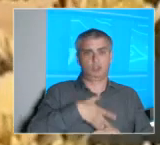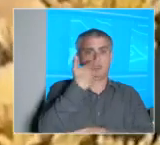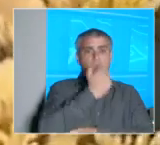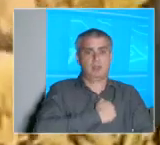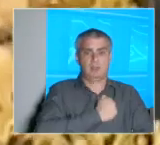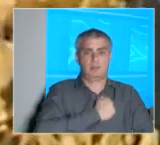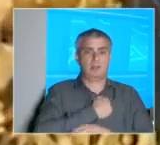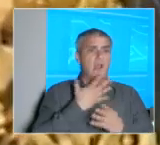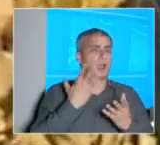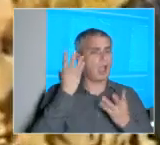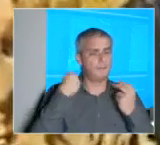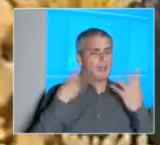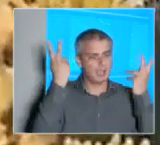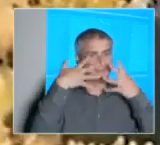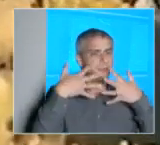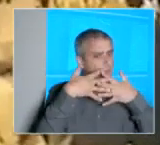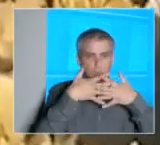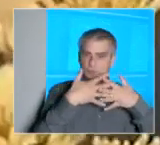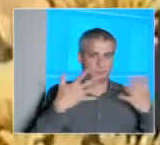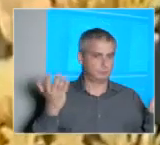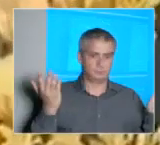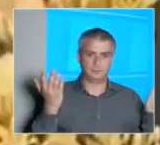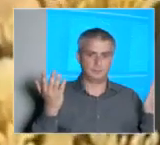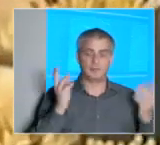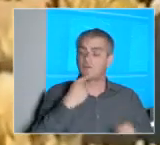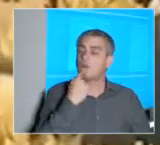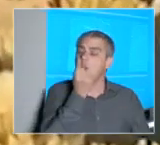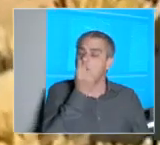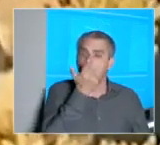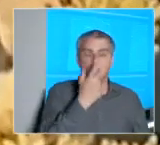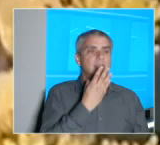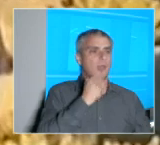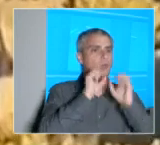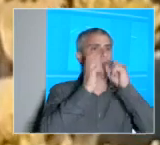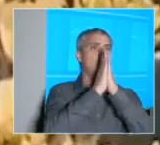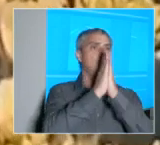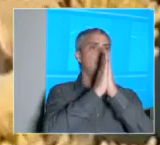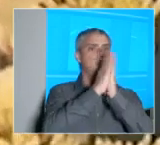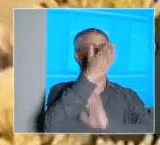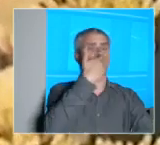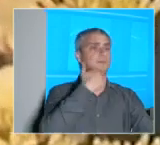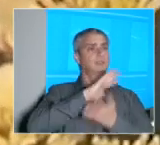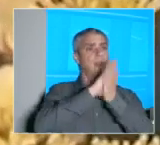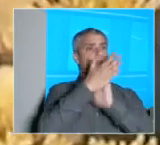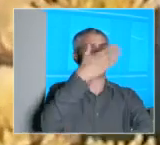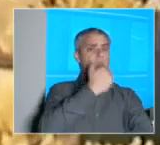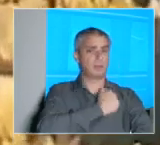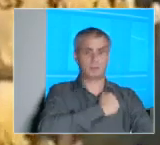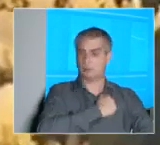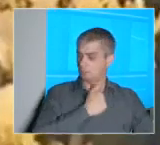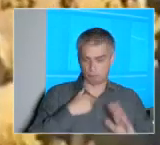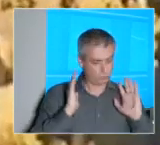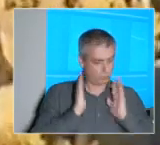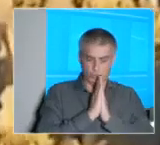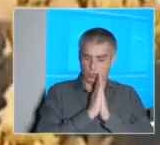הרבה הסכמים קואליציוניים, לא נכתב אפילו ברמז שיהדות התורה מבקשת שמדינת ישראל תהיה מדינת הלכה. אנחנו לא מבקשים את זה,